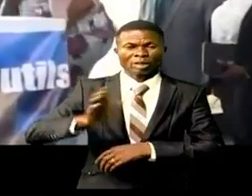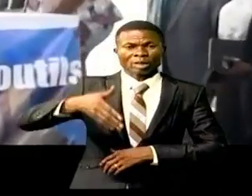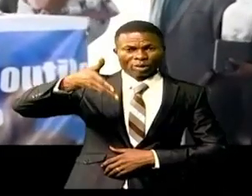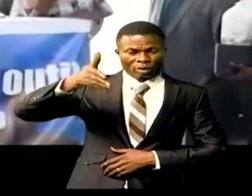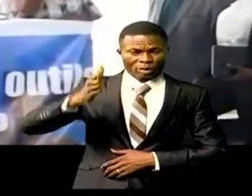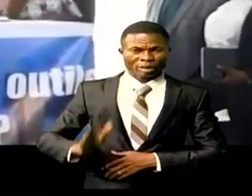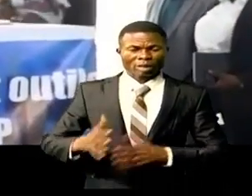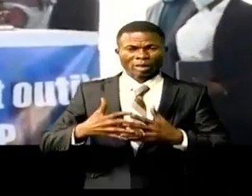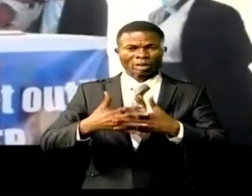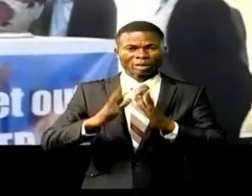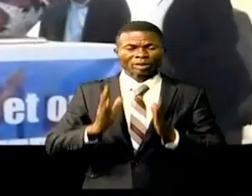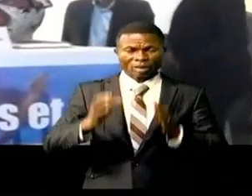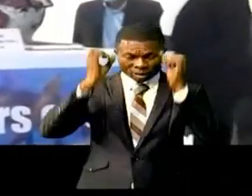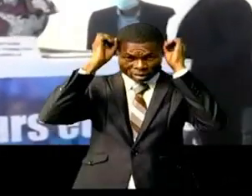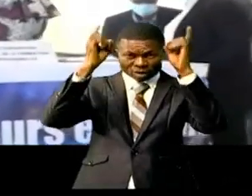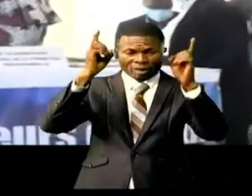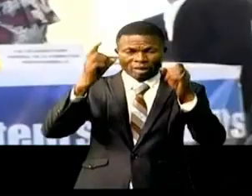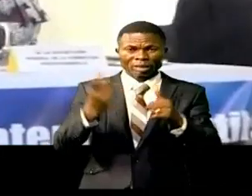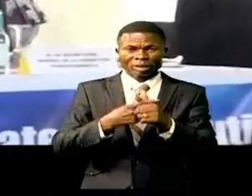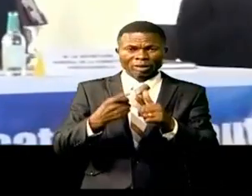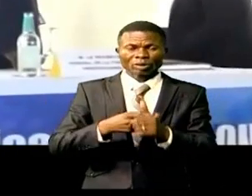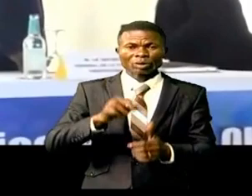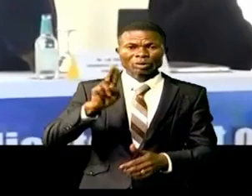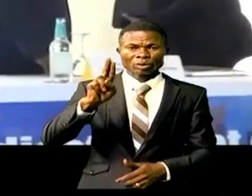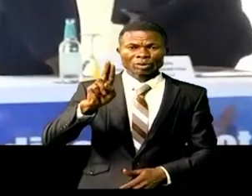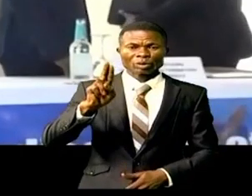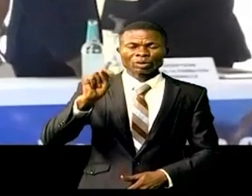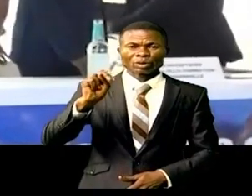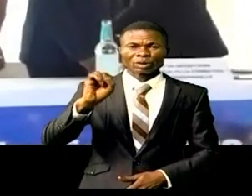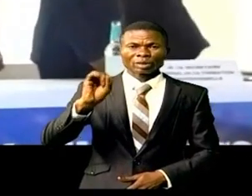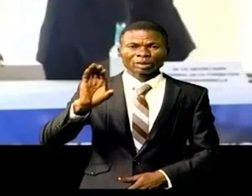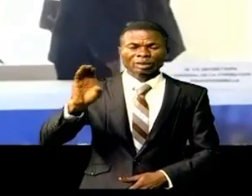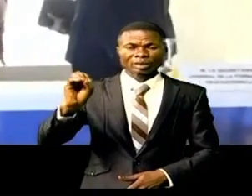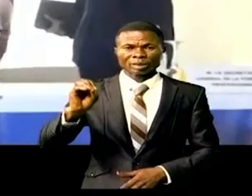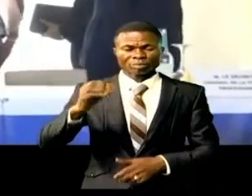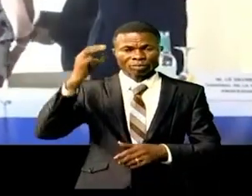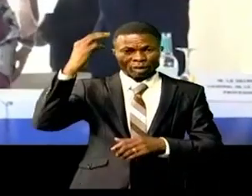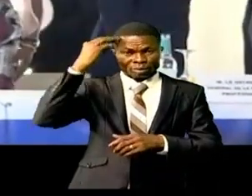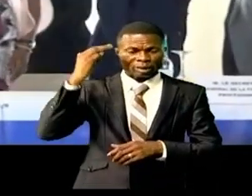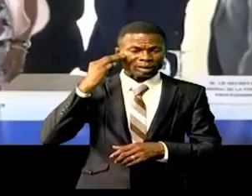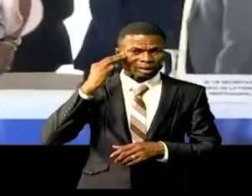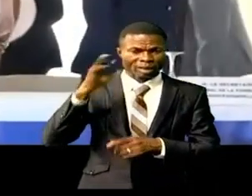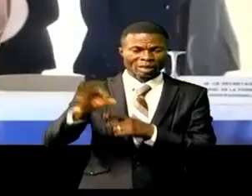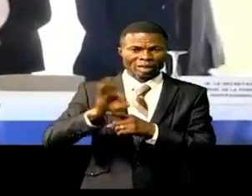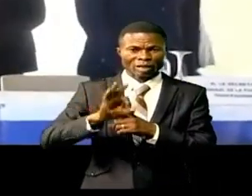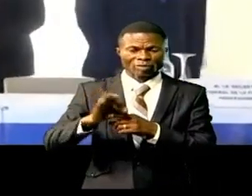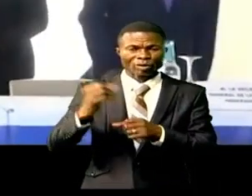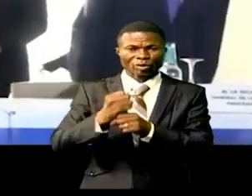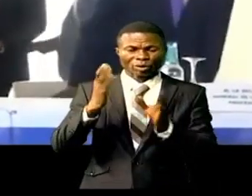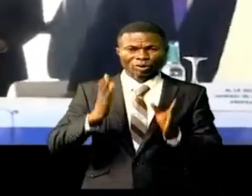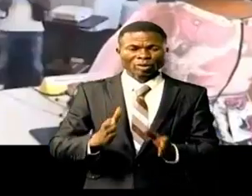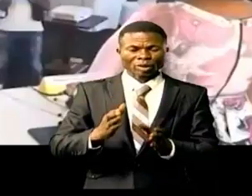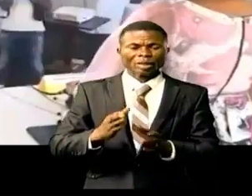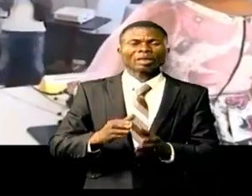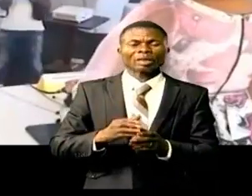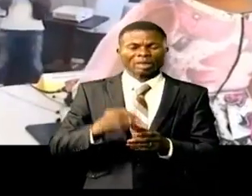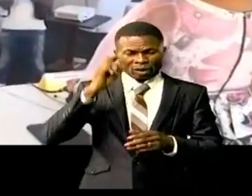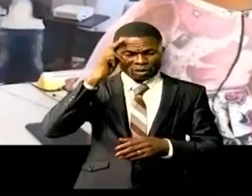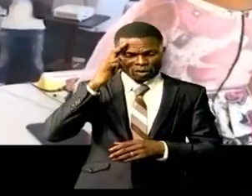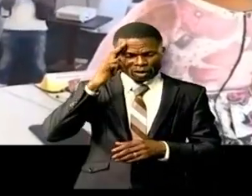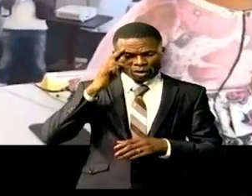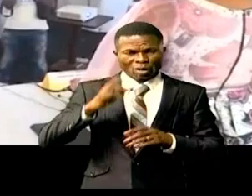et partenaires de l'éducation, notamment l'UNESCO et les ministères de la formation professionnelle et métiers, vont réfléchir sur